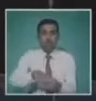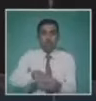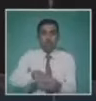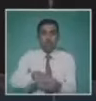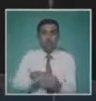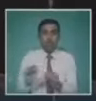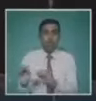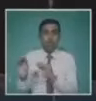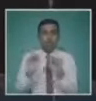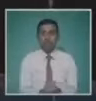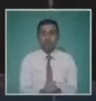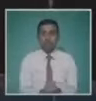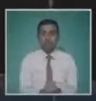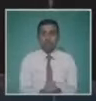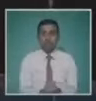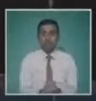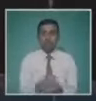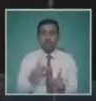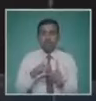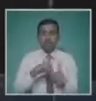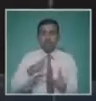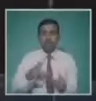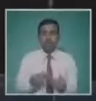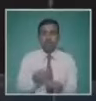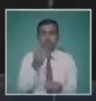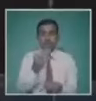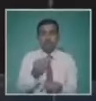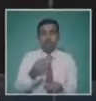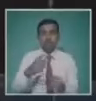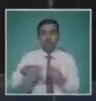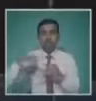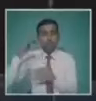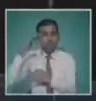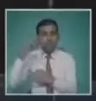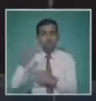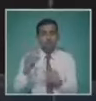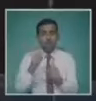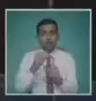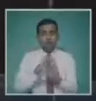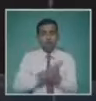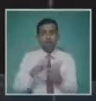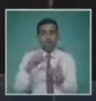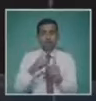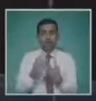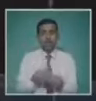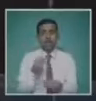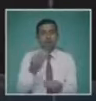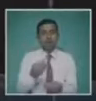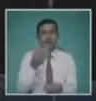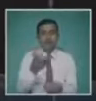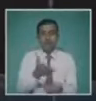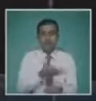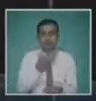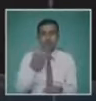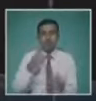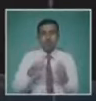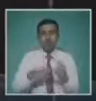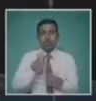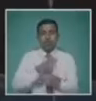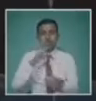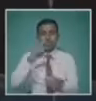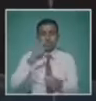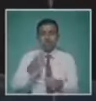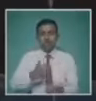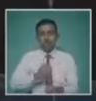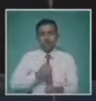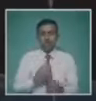වූ පුහුණු කිරීම. ඩිප්ලෝමා ප්‍රදානය කිරීම. උපාධිය. පශ්චාත් උපාධිය දක්වා ප්‍රදානය කරන්න පුළුවන්. UGC එක එකගතාවේ අවශ්‍ය